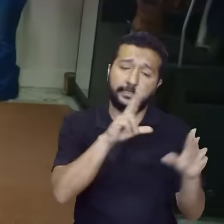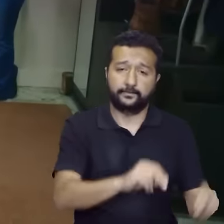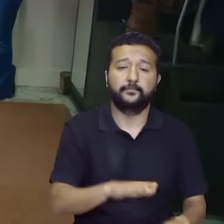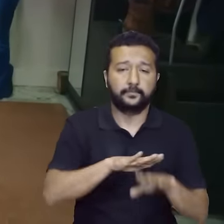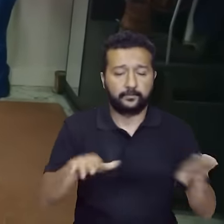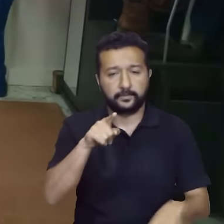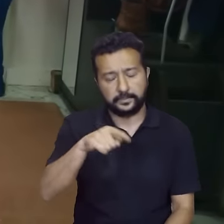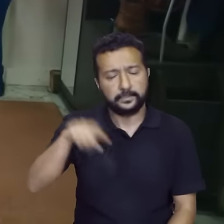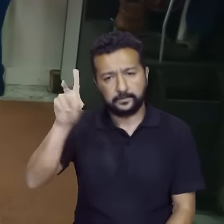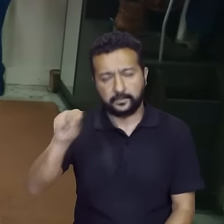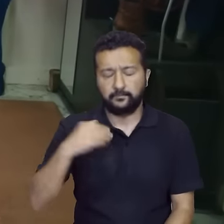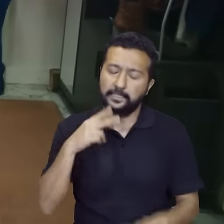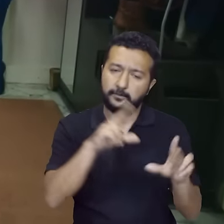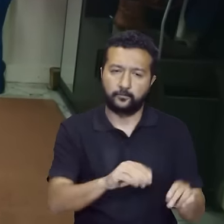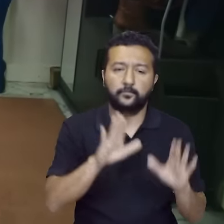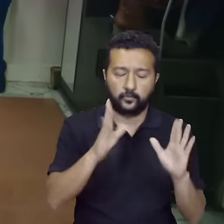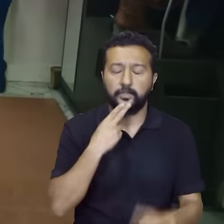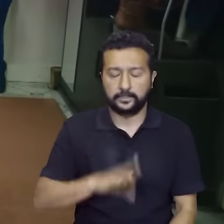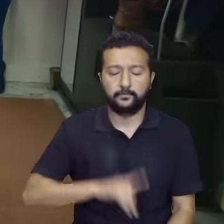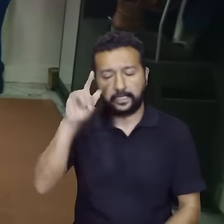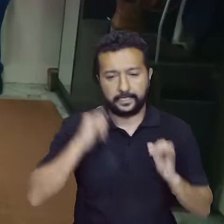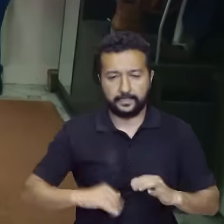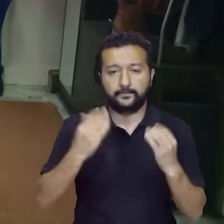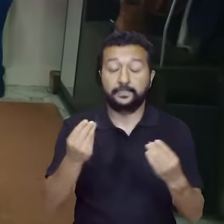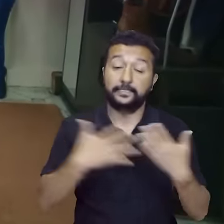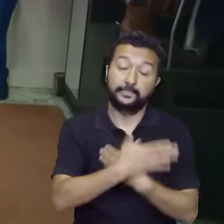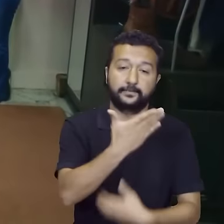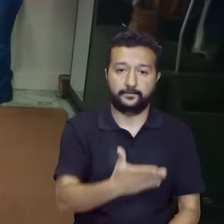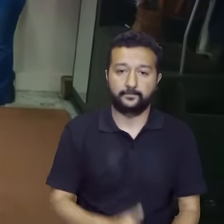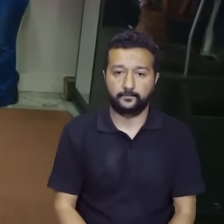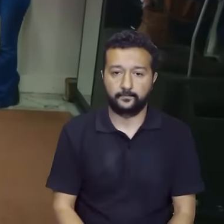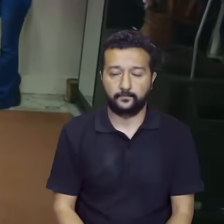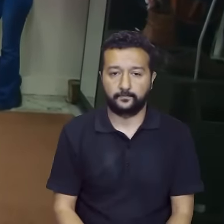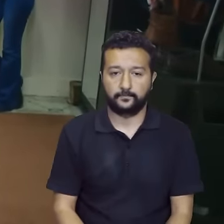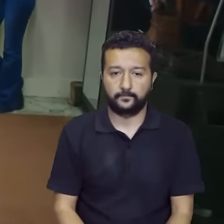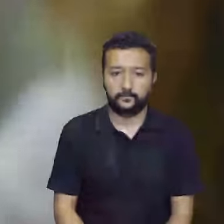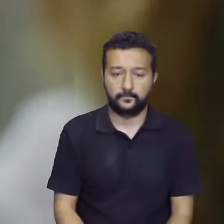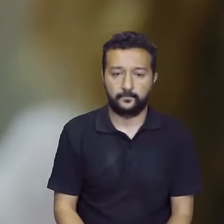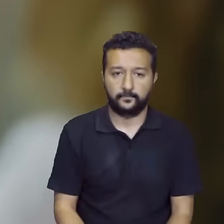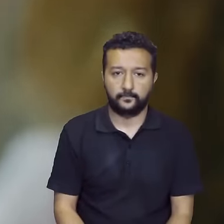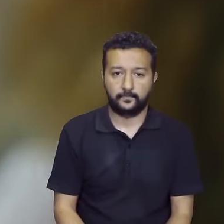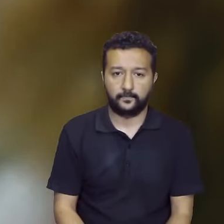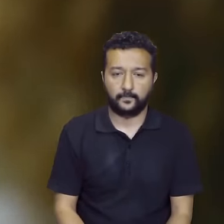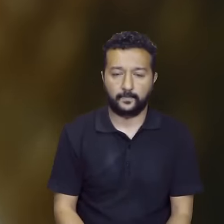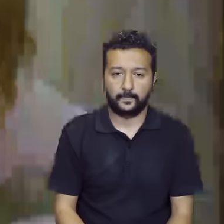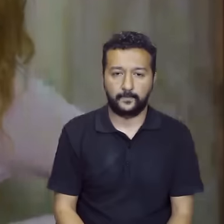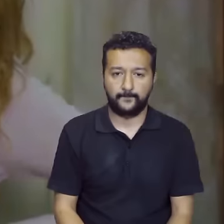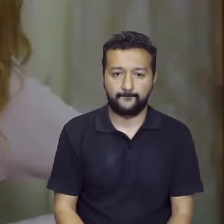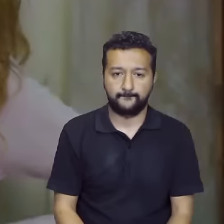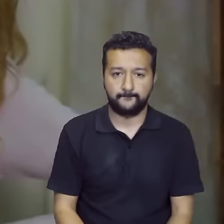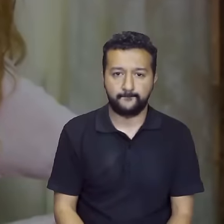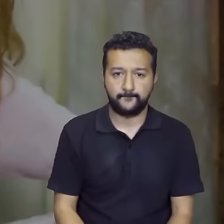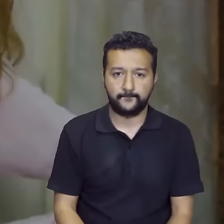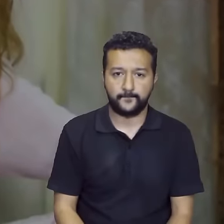Hadi. Tamam, sen çık yat, ben de yatıyorum. Tamam biraz. Kızım, hadi Allah rahatlık versin. İyi geceler. Münir sağa sola sallanarak